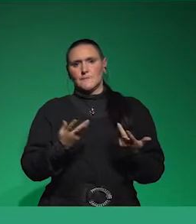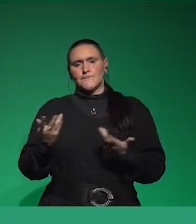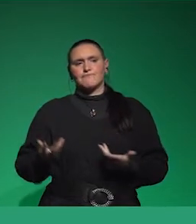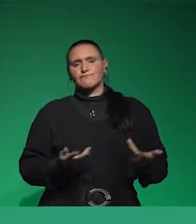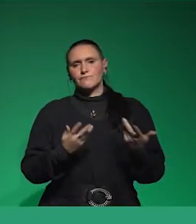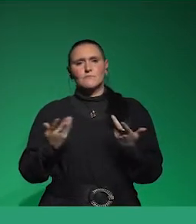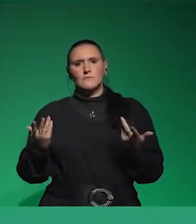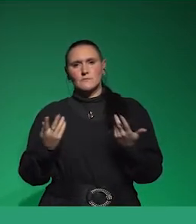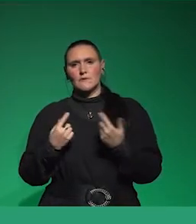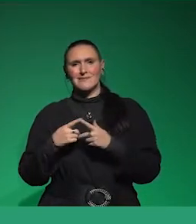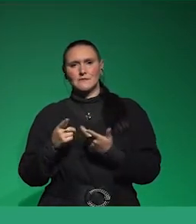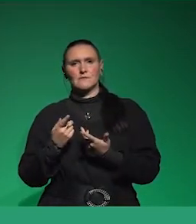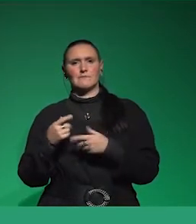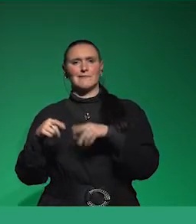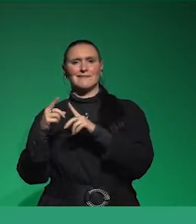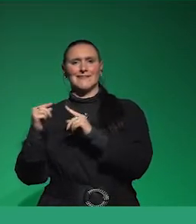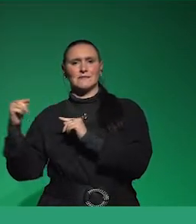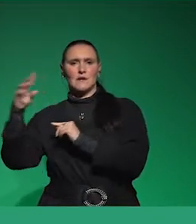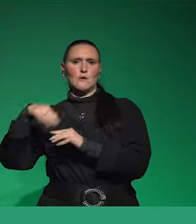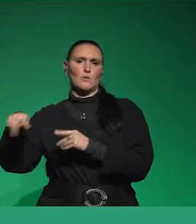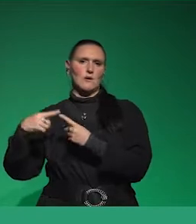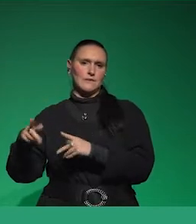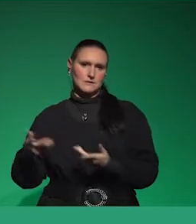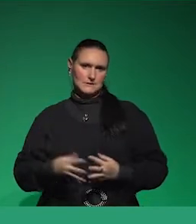Beispiel bei der Fichte.